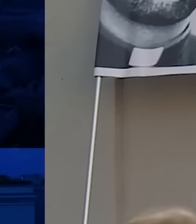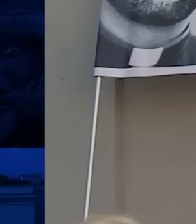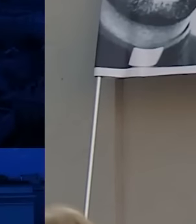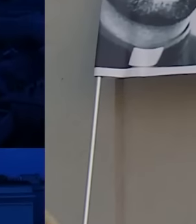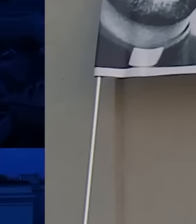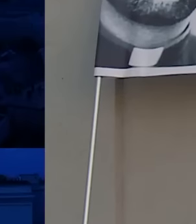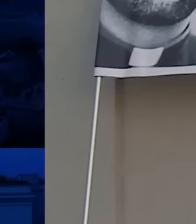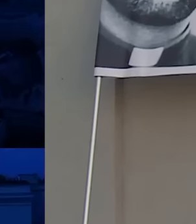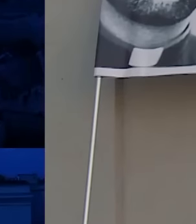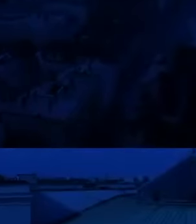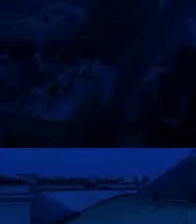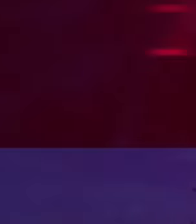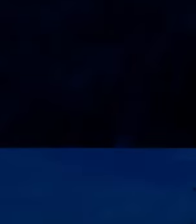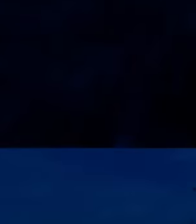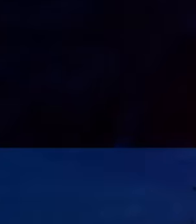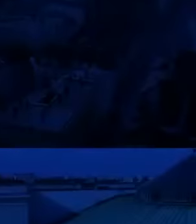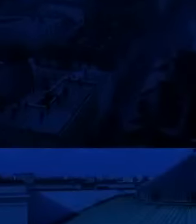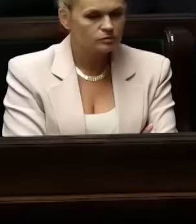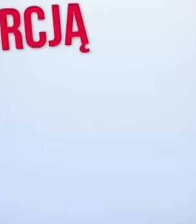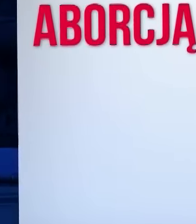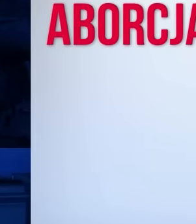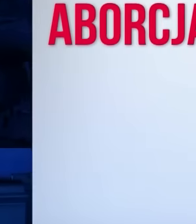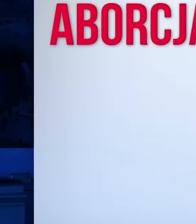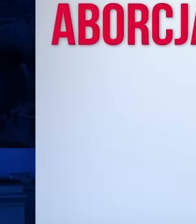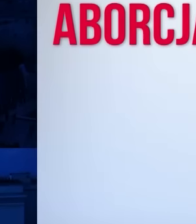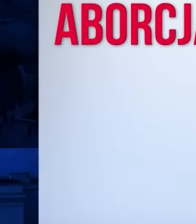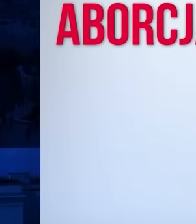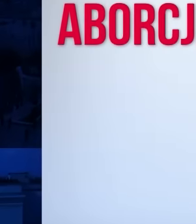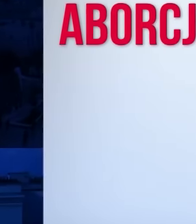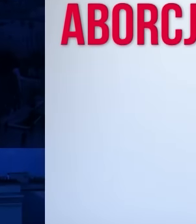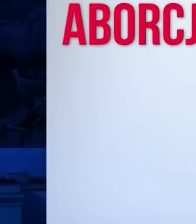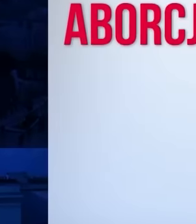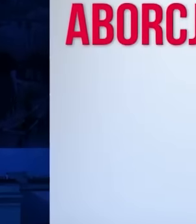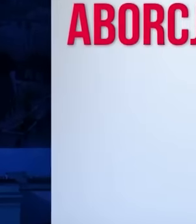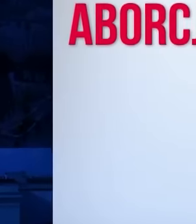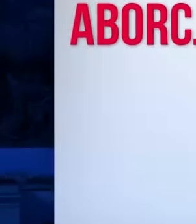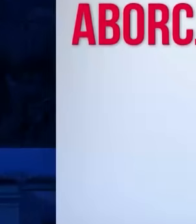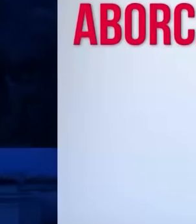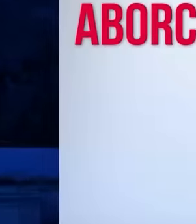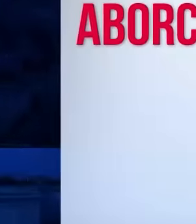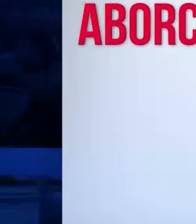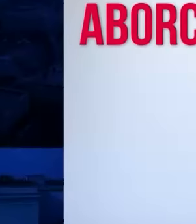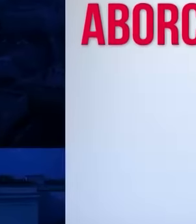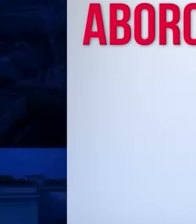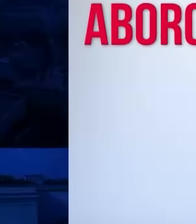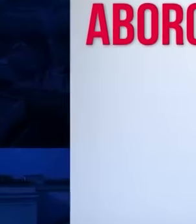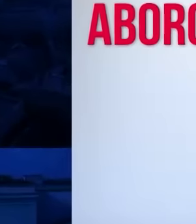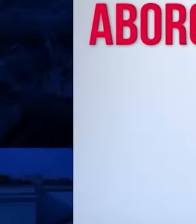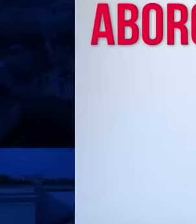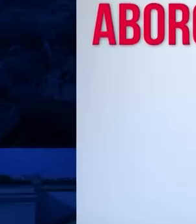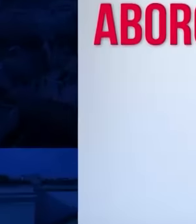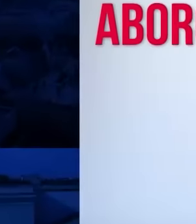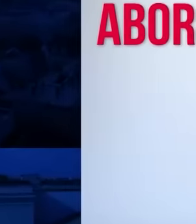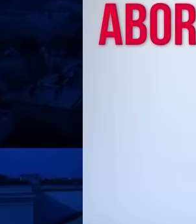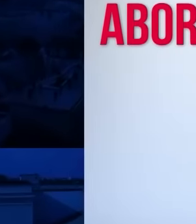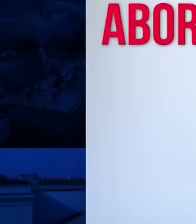jego adwokata kapłan znacznie schudł. Aborcja dzieli koalicję 13 grudnia. Pod Sejmem odbył się pełny wulgaryzmu strajk w